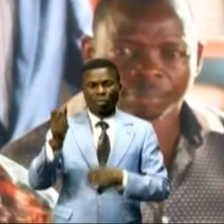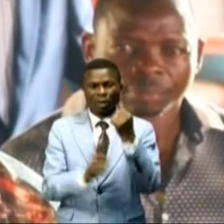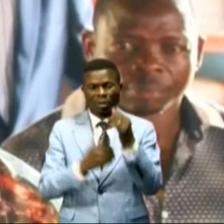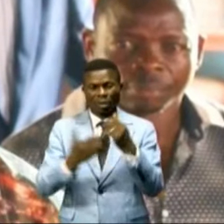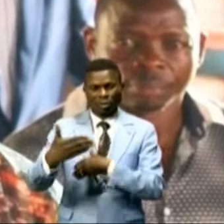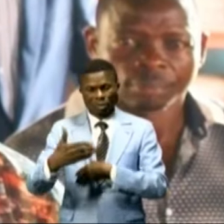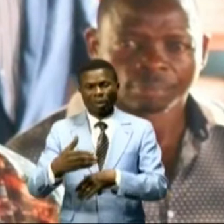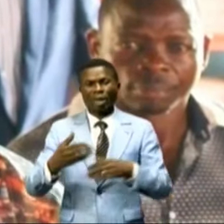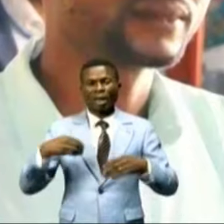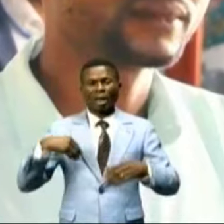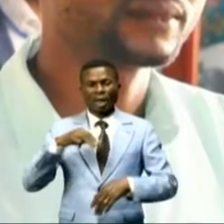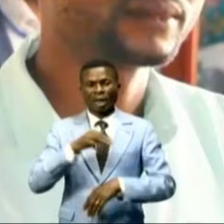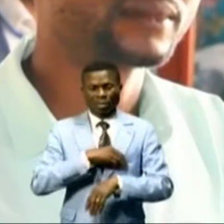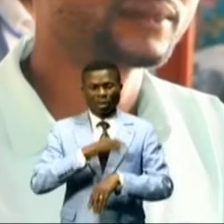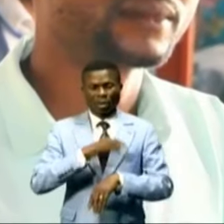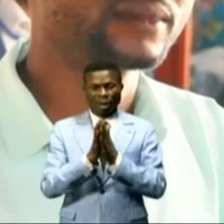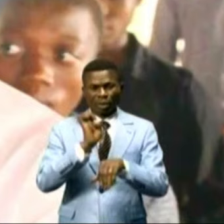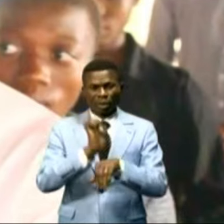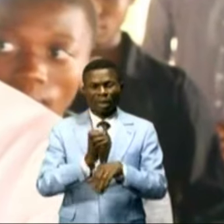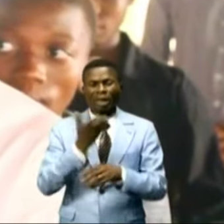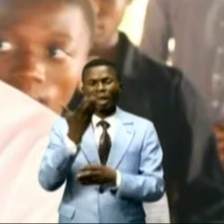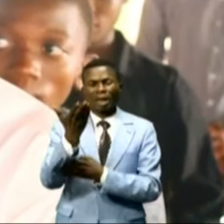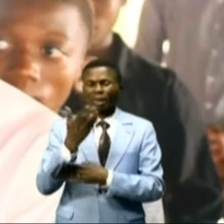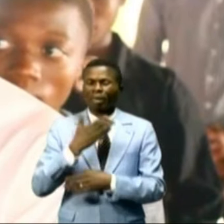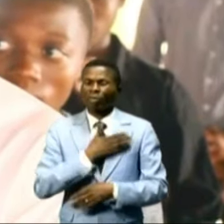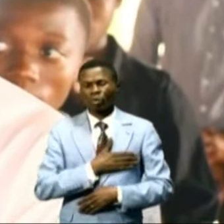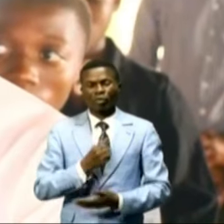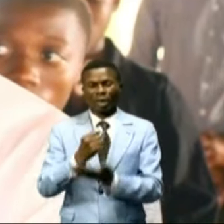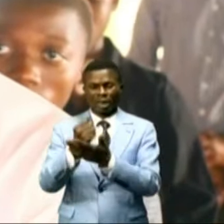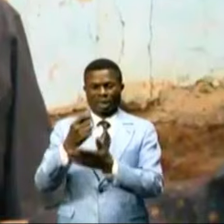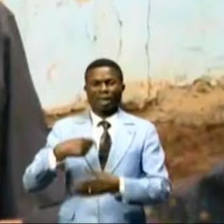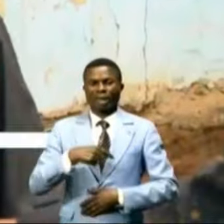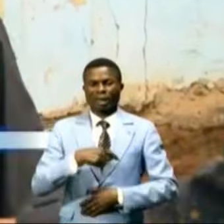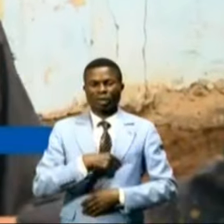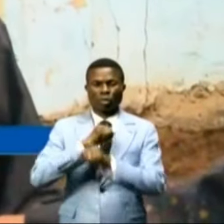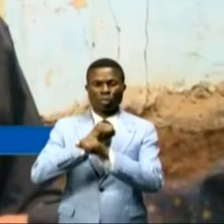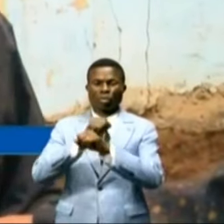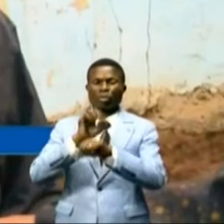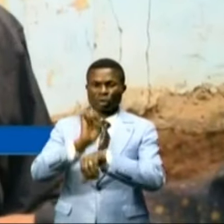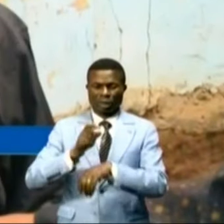cette église, qui lance un cri de détresse et de secours. Nous